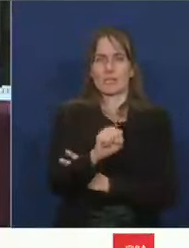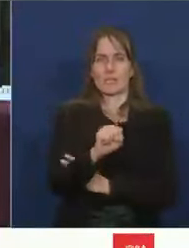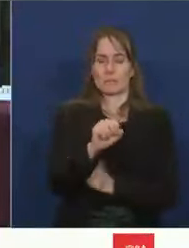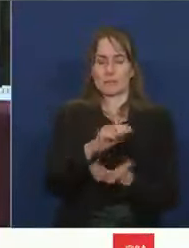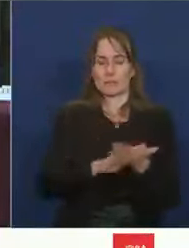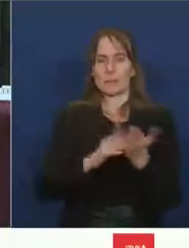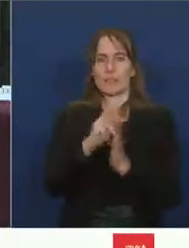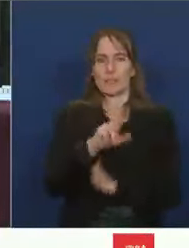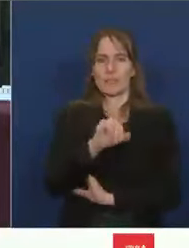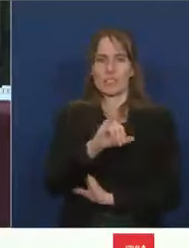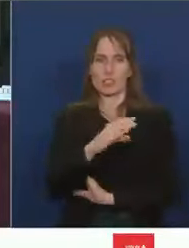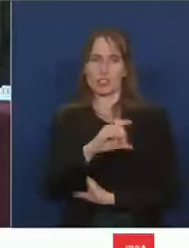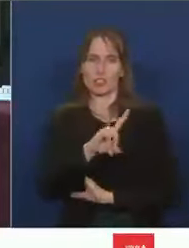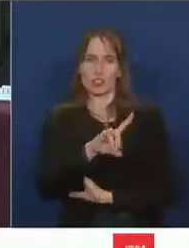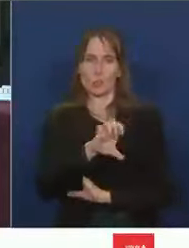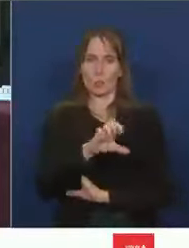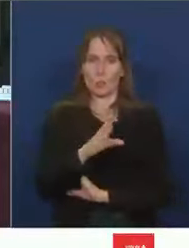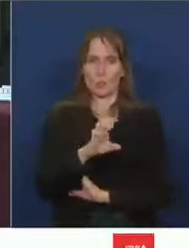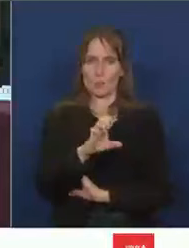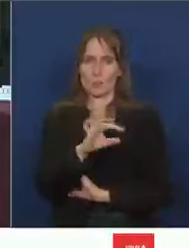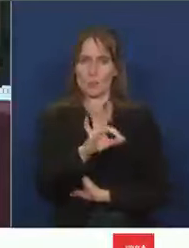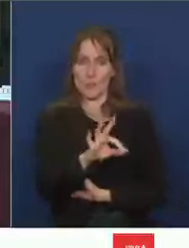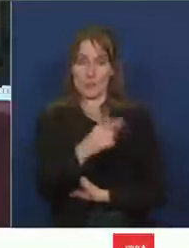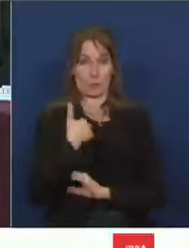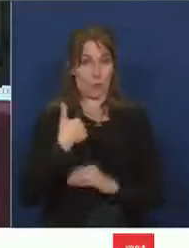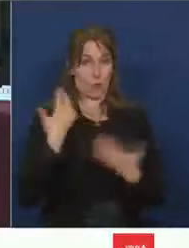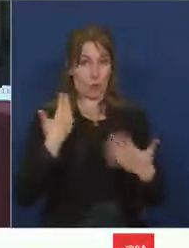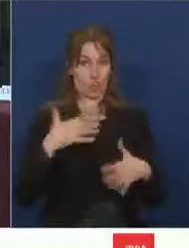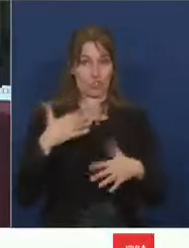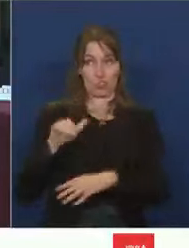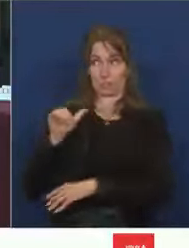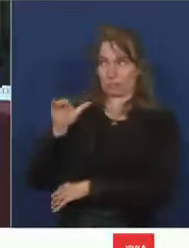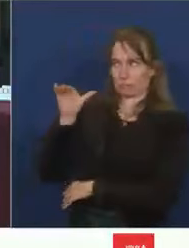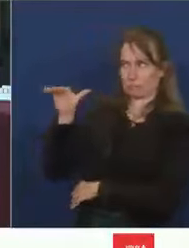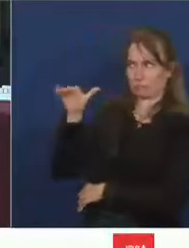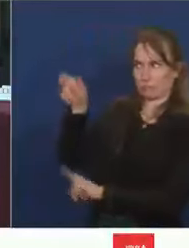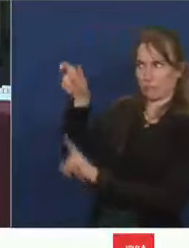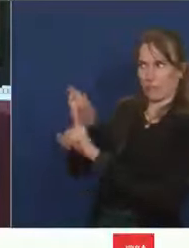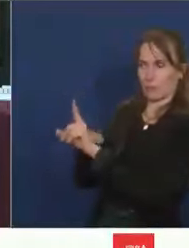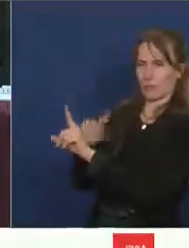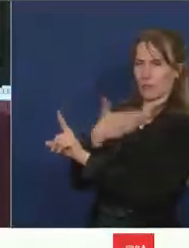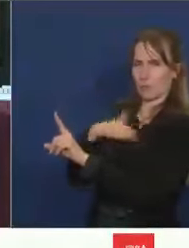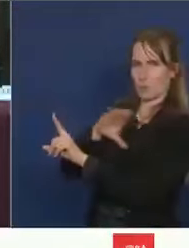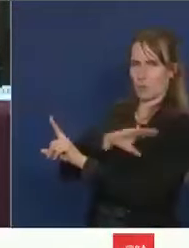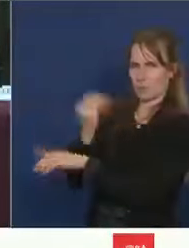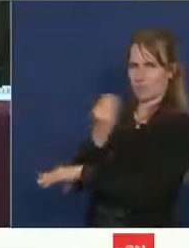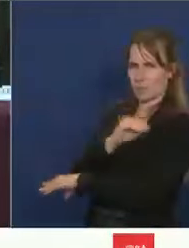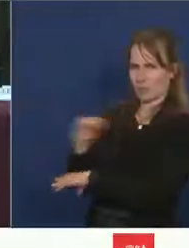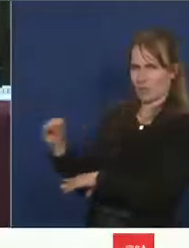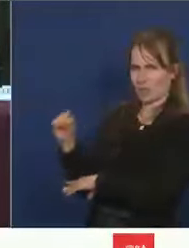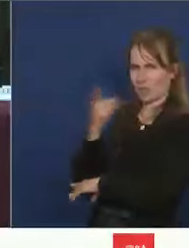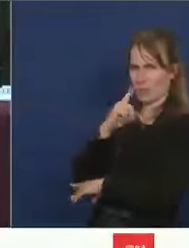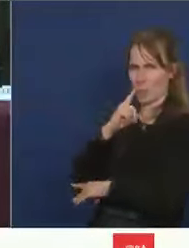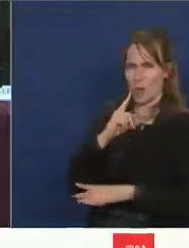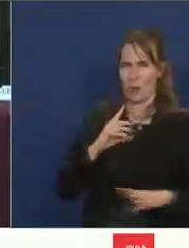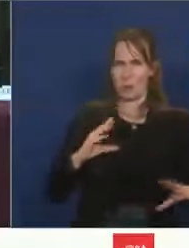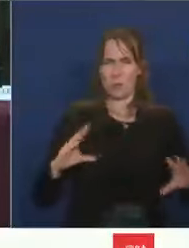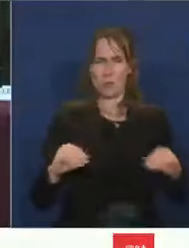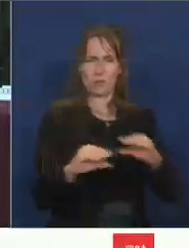la sécurité, afin de ne pas le prendre dépourvu, après avoir été moi-même interpellée par plusieurs habitants du